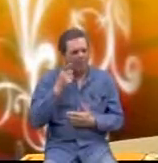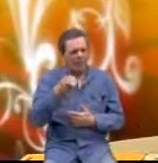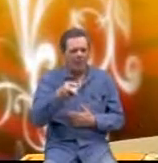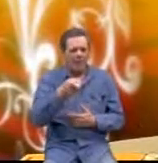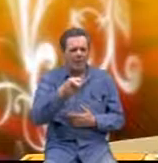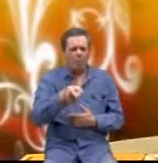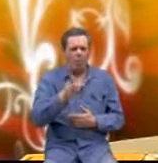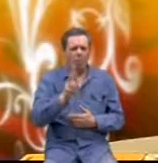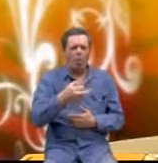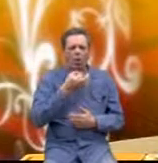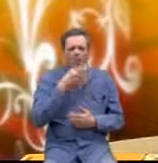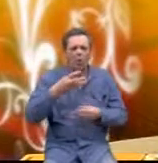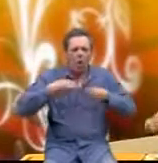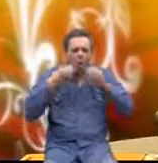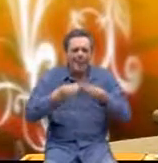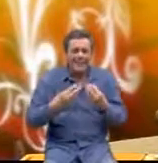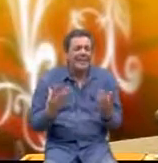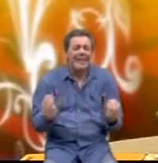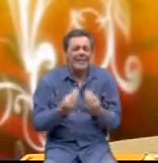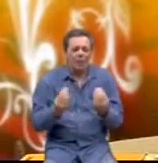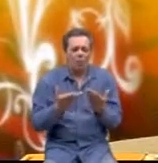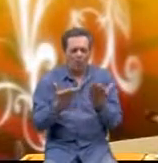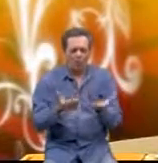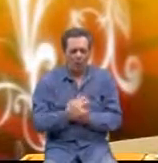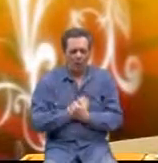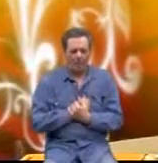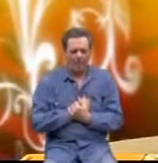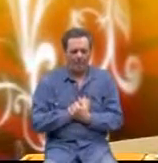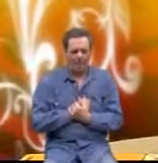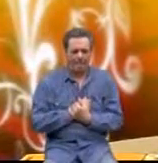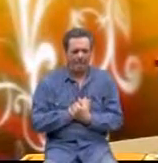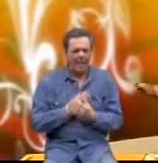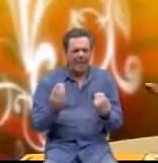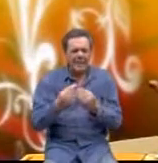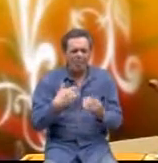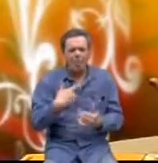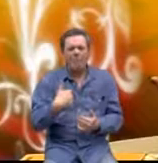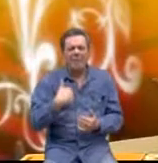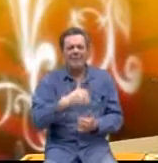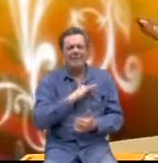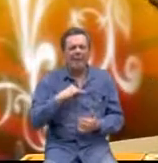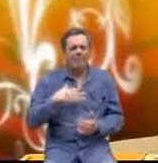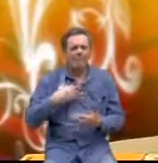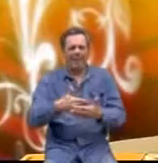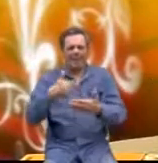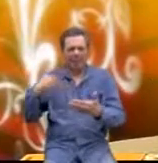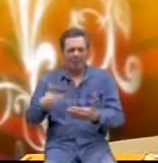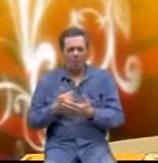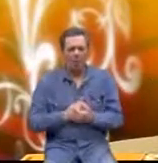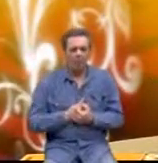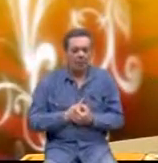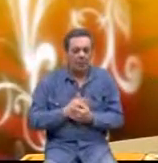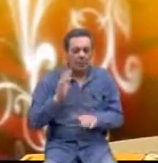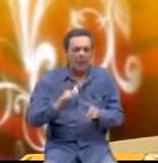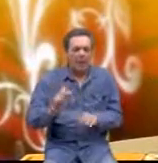to objasniti zašto, zašto se izdvajamo, zašto. Jer možda